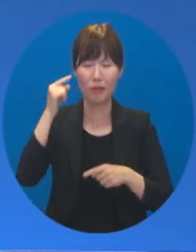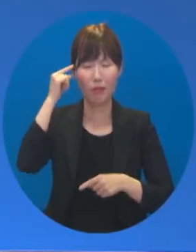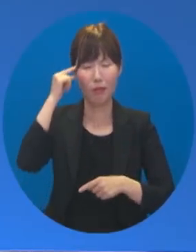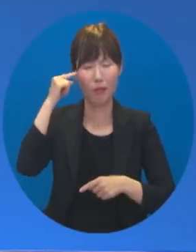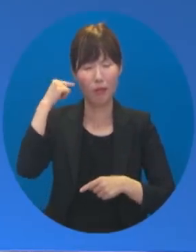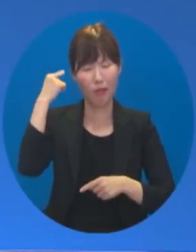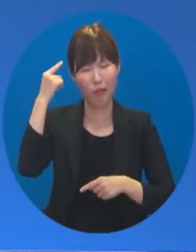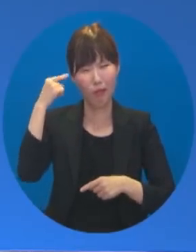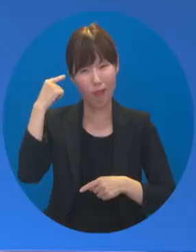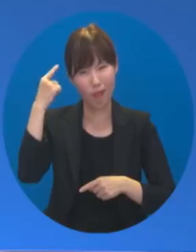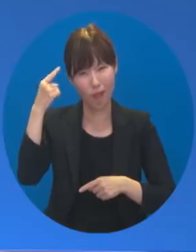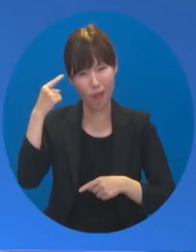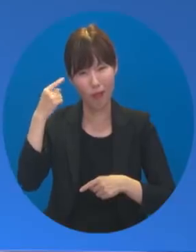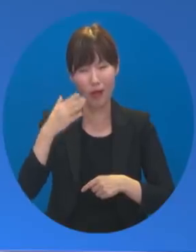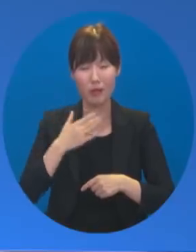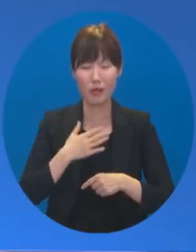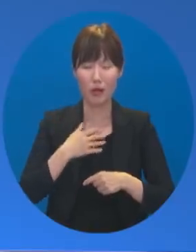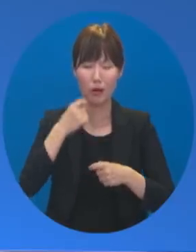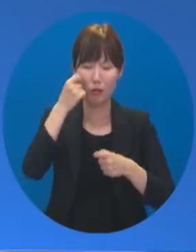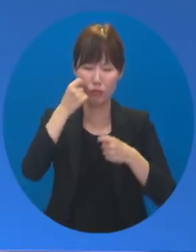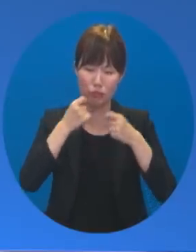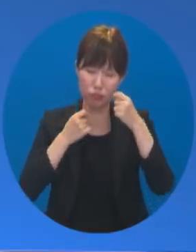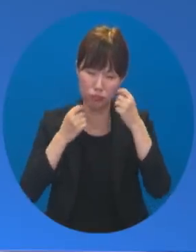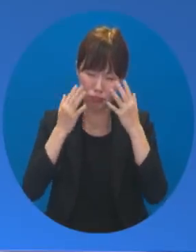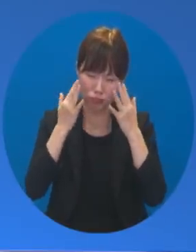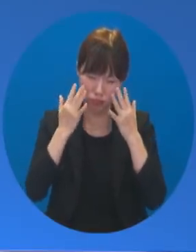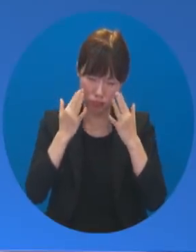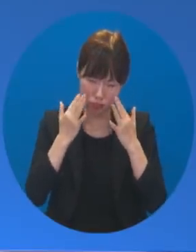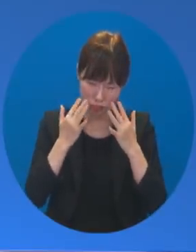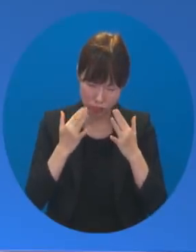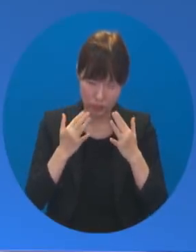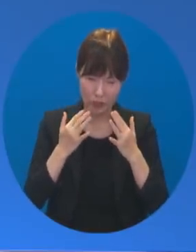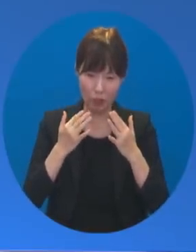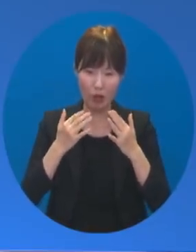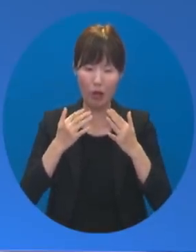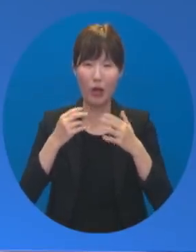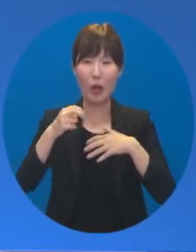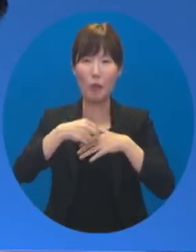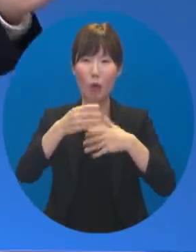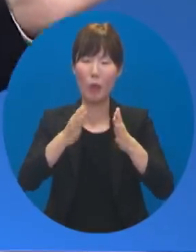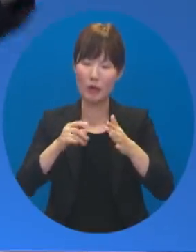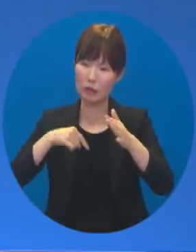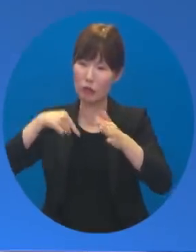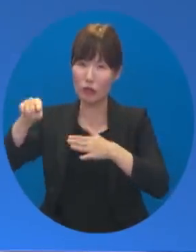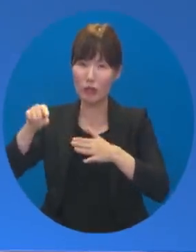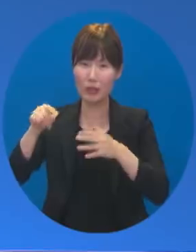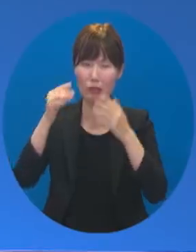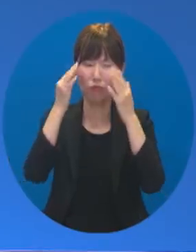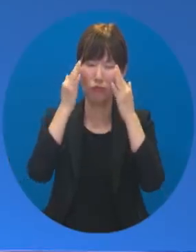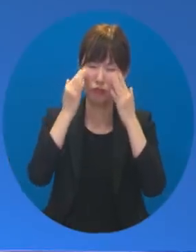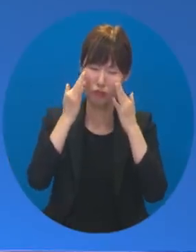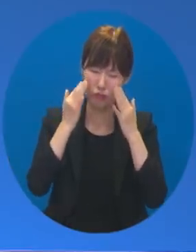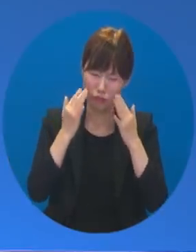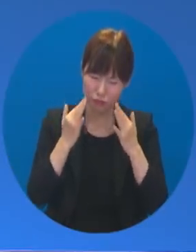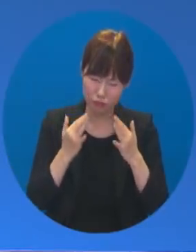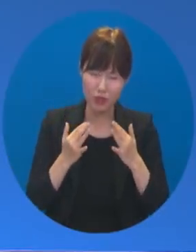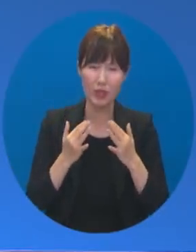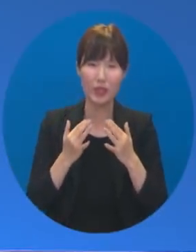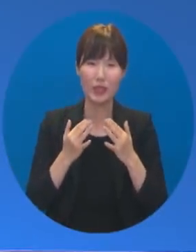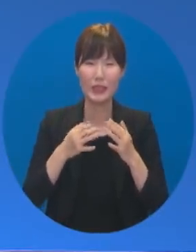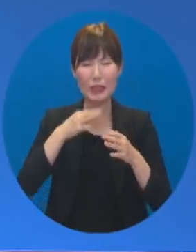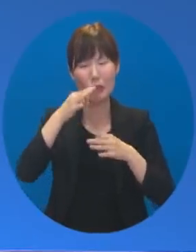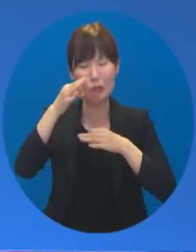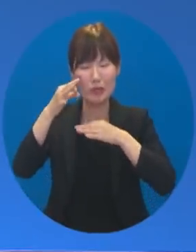울고 병실에서 잠깐 뛰쳐나가서 소리 지르고 그리고 또 한동안의 시간이 흐르는 동안